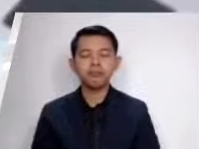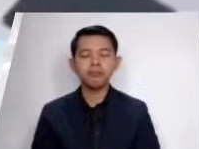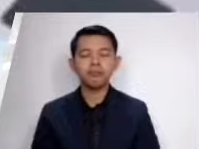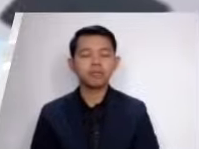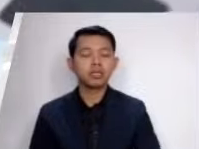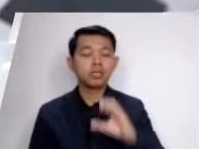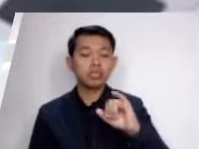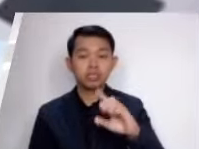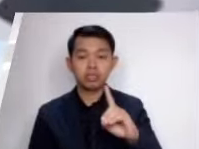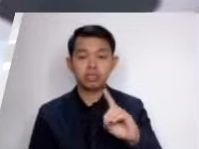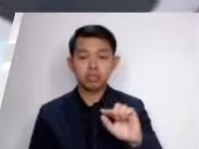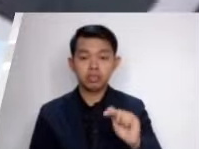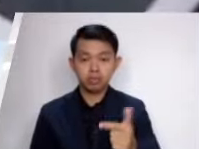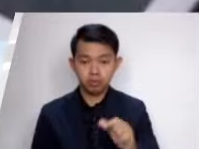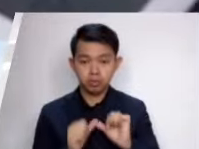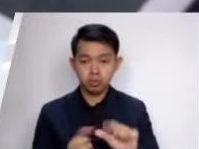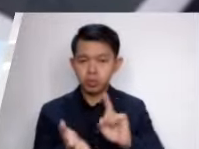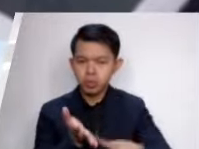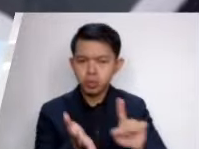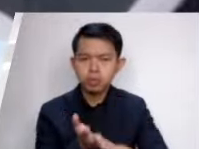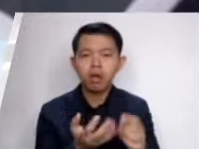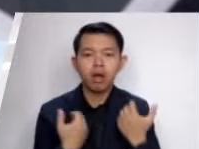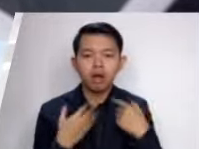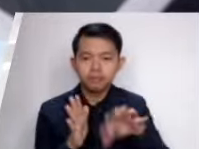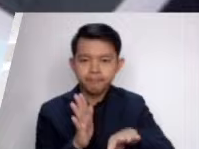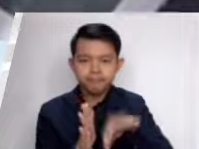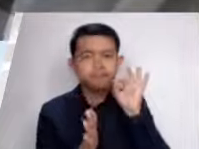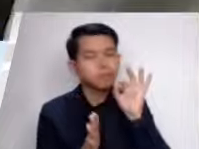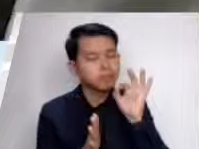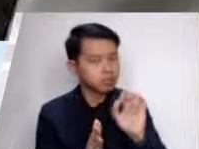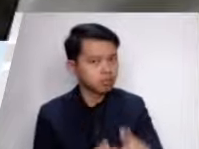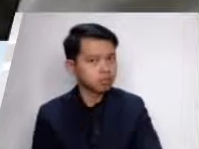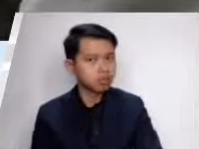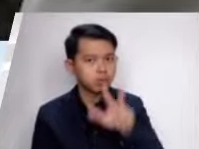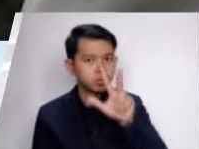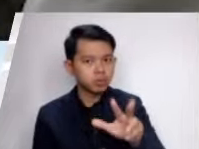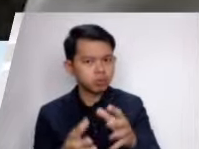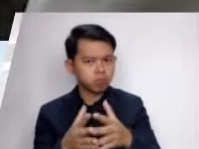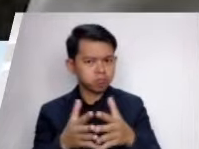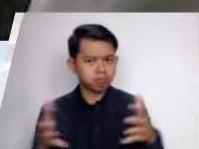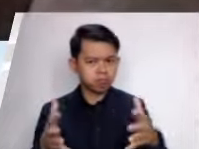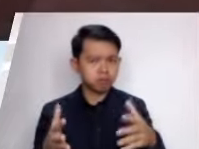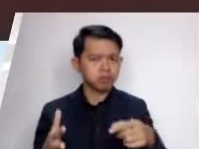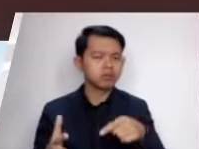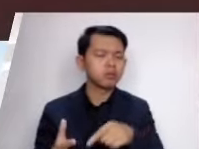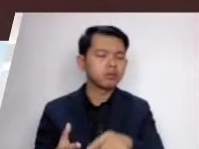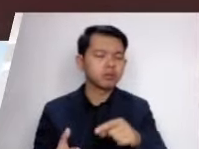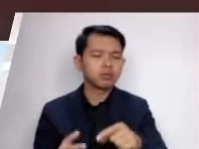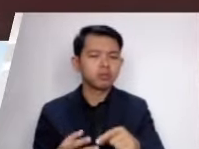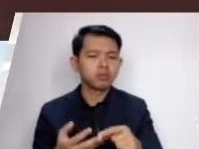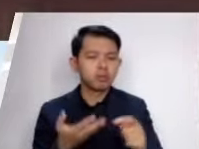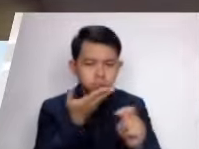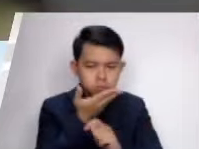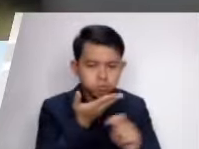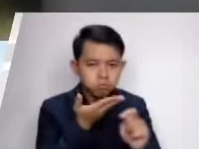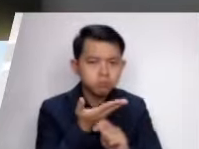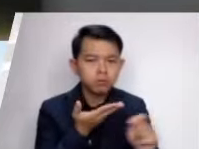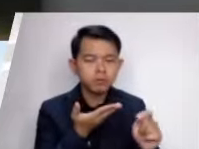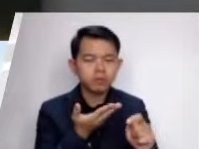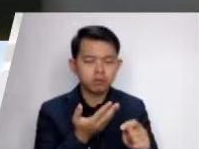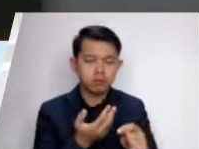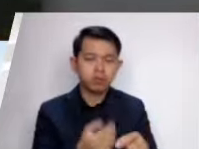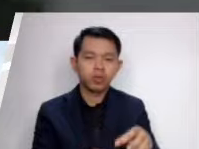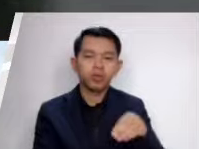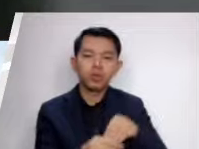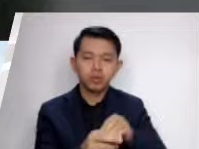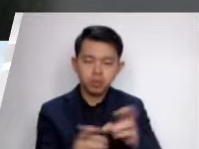gusali, may nakita silang tatlong malalaking sachet ng hinihinalang shabu sa tulugan ng mga pogo worker. Sa kalapit na kwarto, may nakita namang